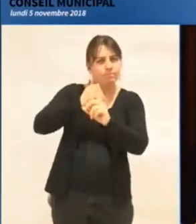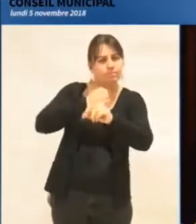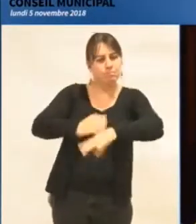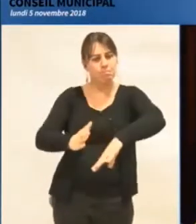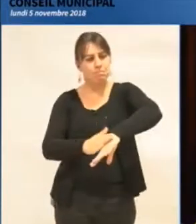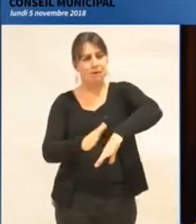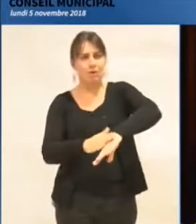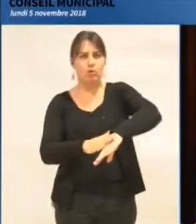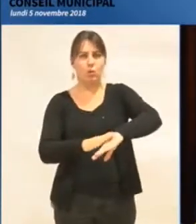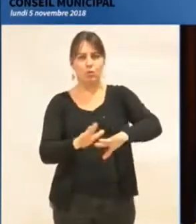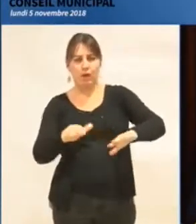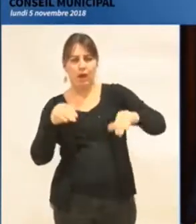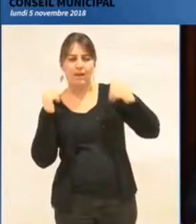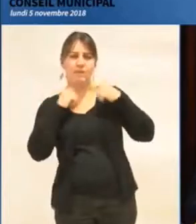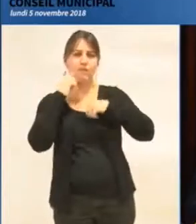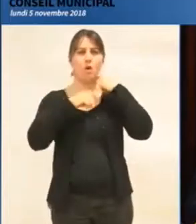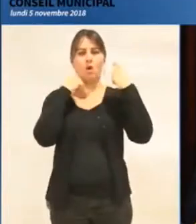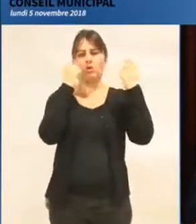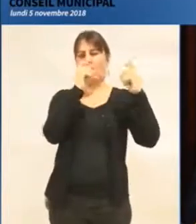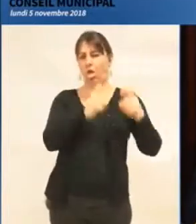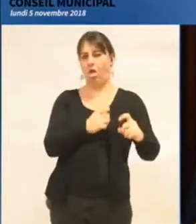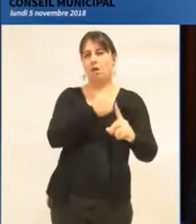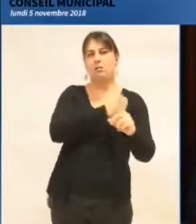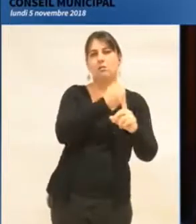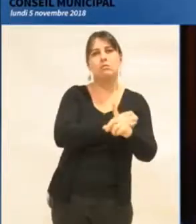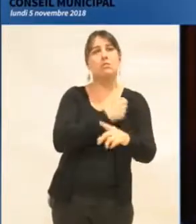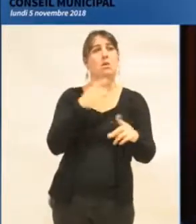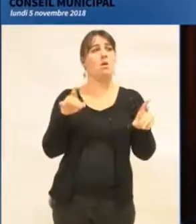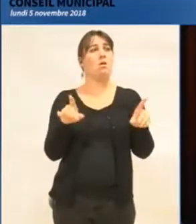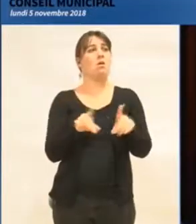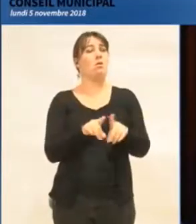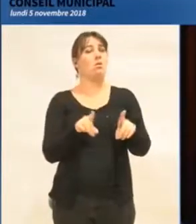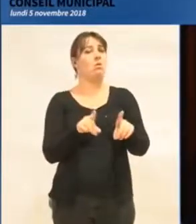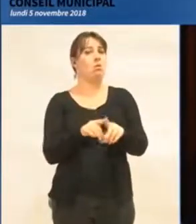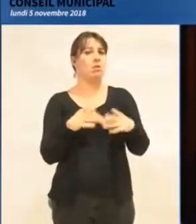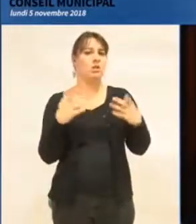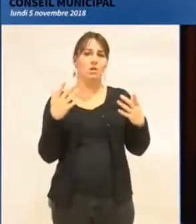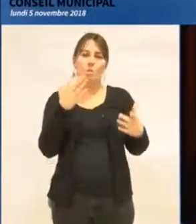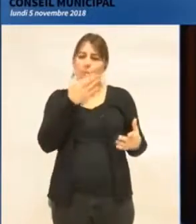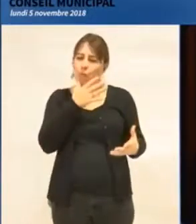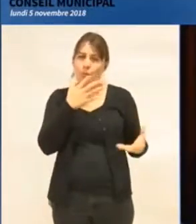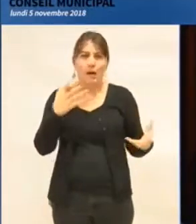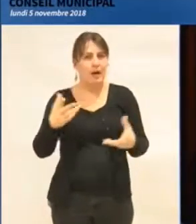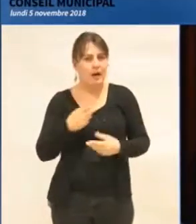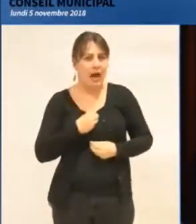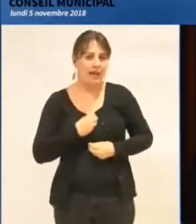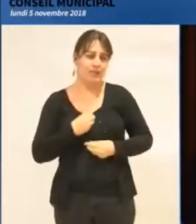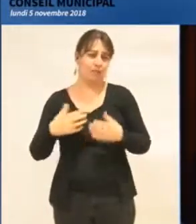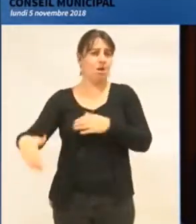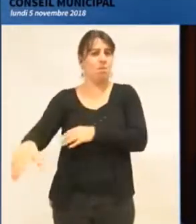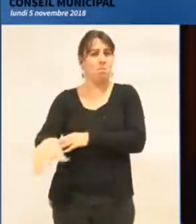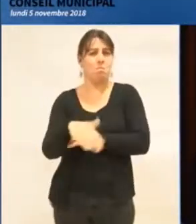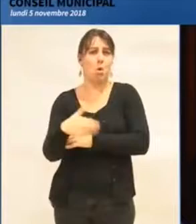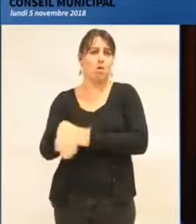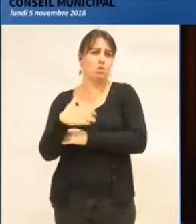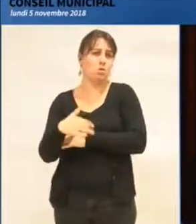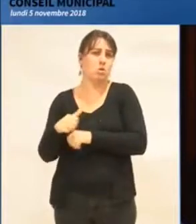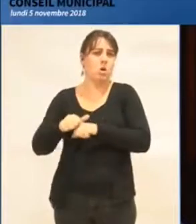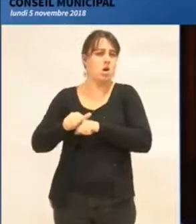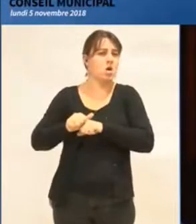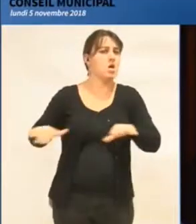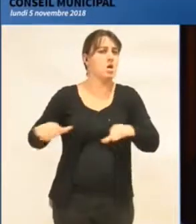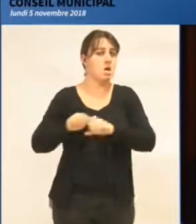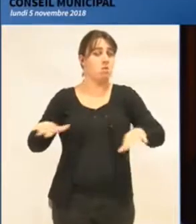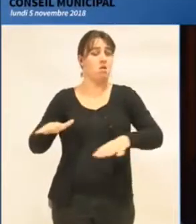la violence, c'est la lutte contre l'exploitation insupportable que constitue la prostitution, qui explose